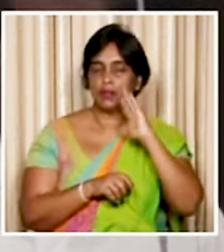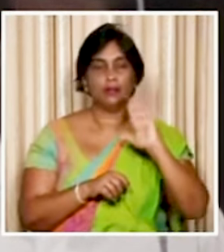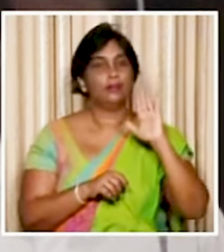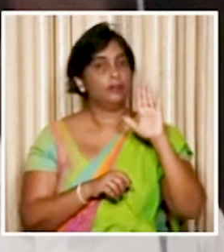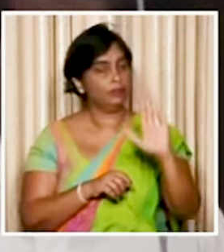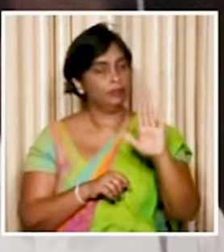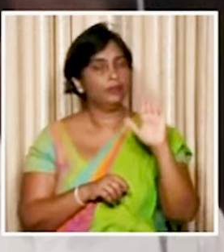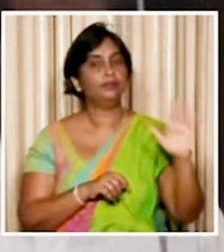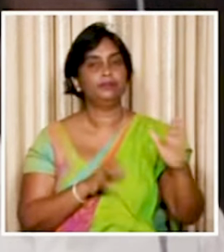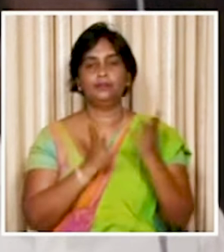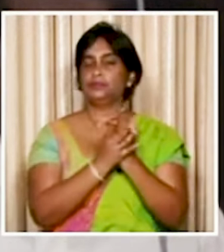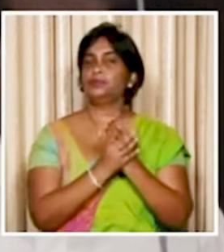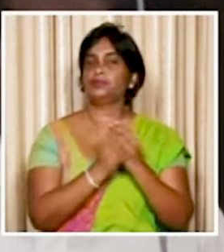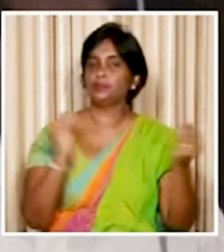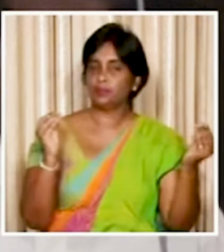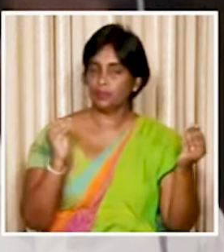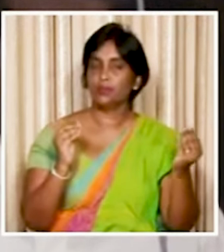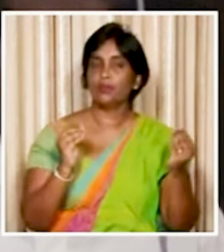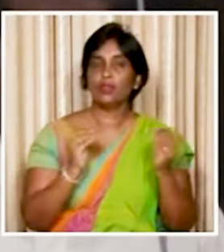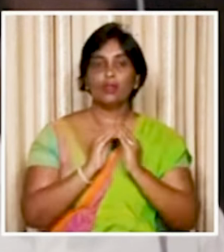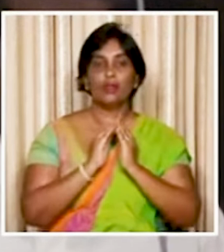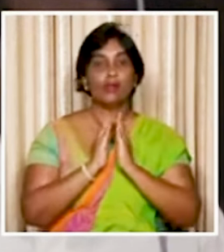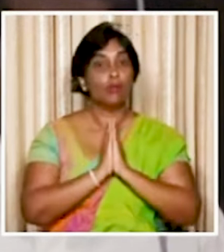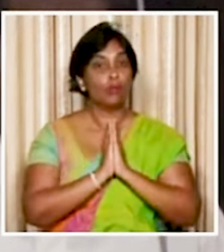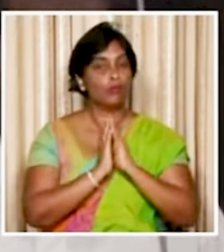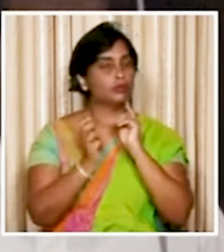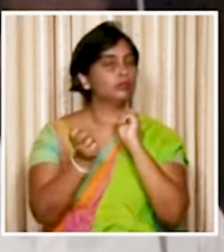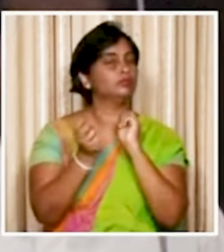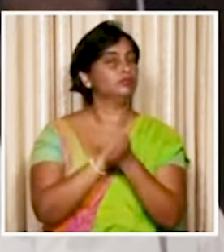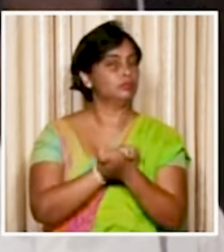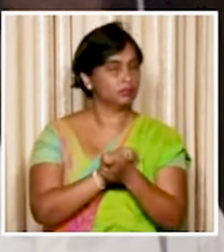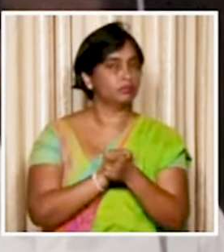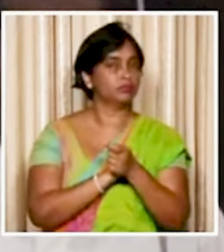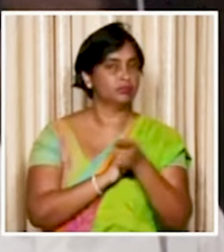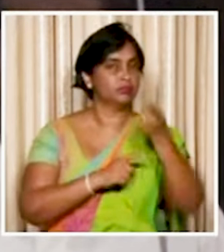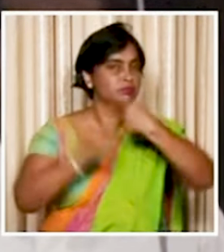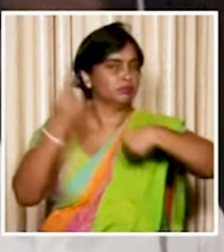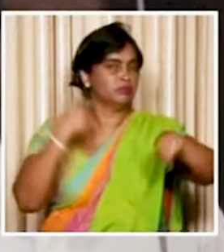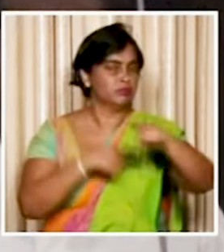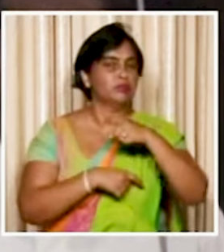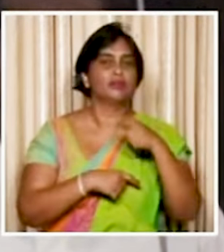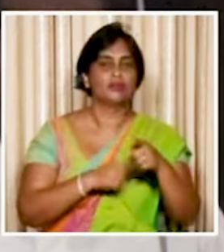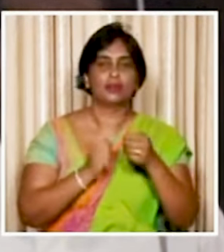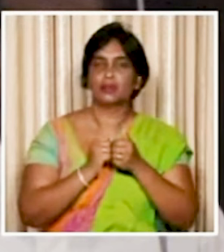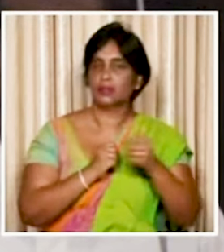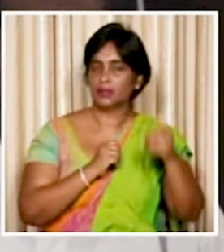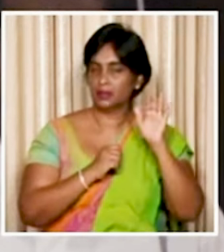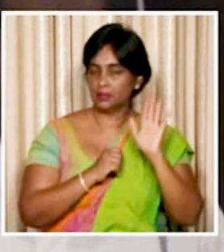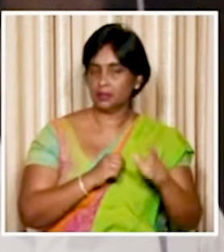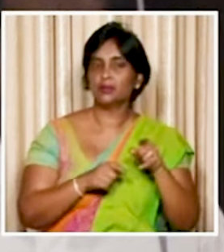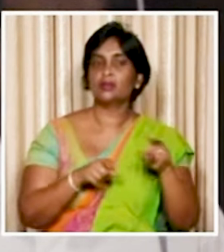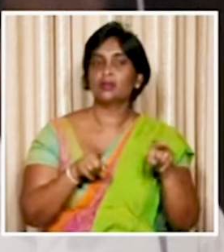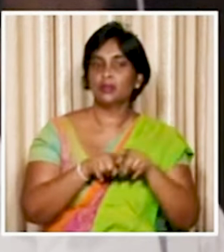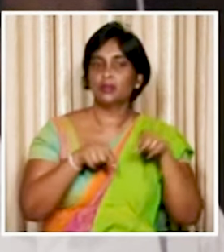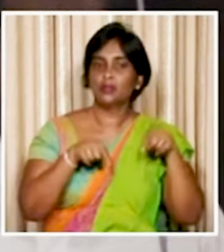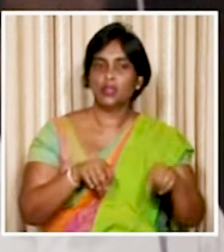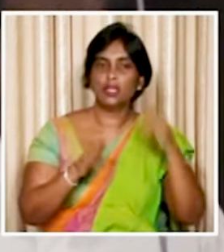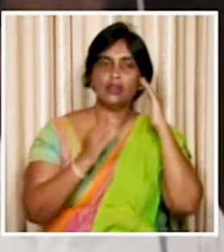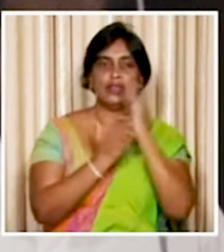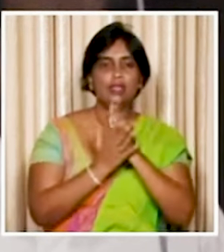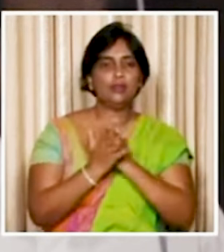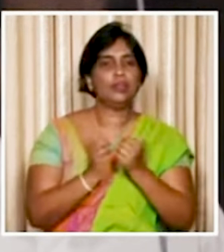பௌத்தமயமாக்கலாக மாற்றப்படுவதற்கு சான்றுகள் ரீதியான நிபுணர்களுடைய அறிக்கை சமர்ப்பிக்கப்பட்டு அதுகள்